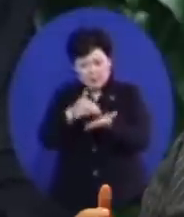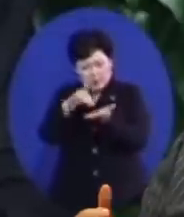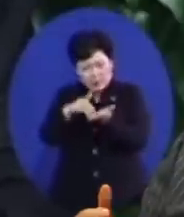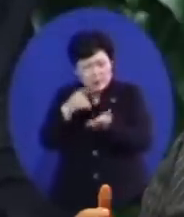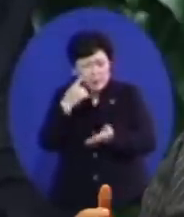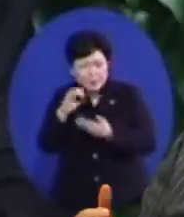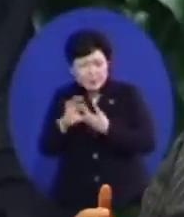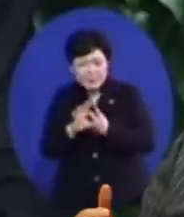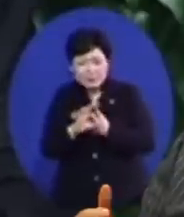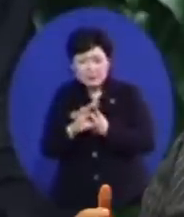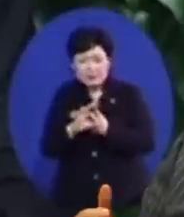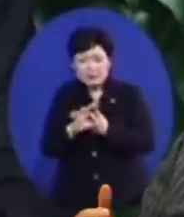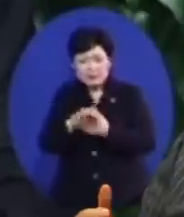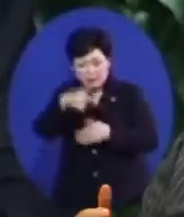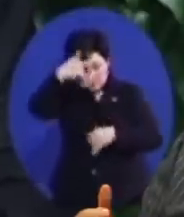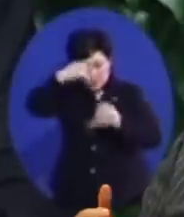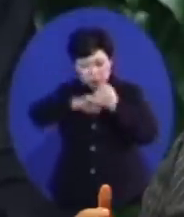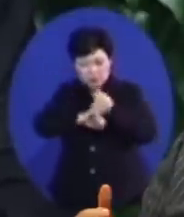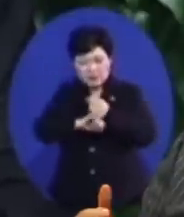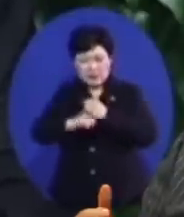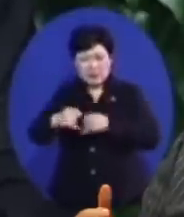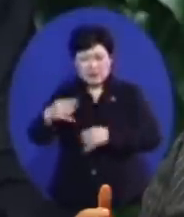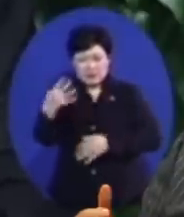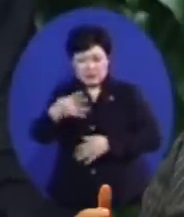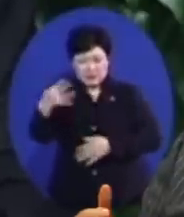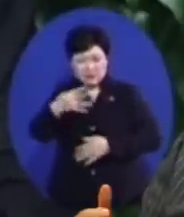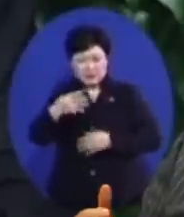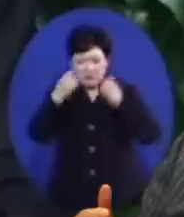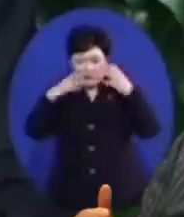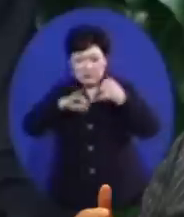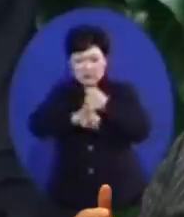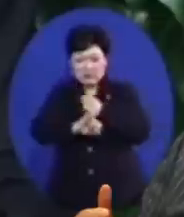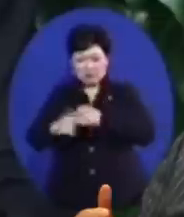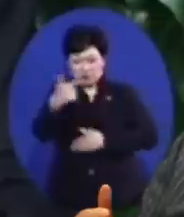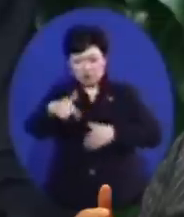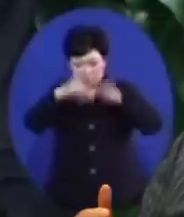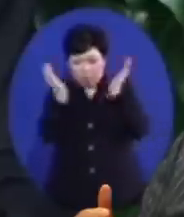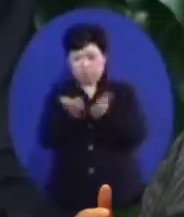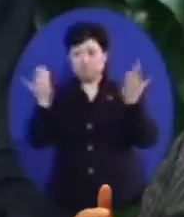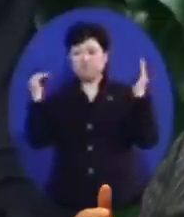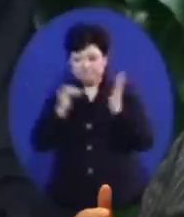하면 구약 4천년, 신약 6천년 다 지나갔습니다.